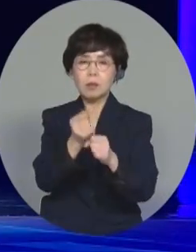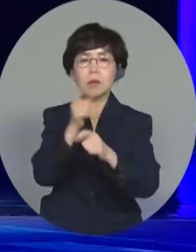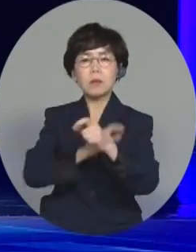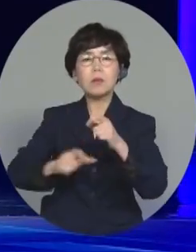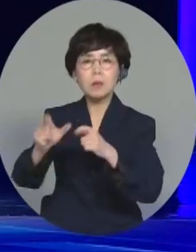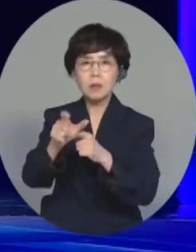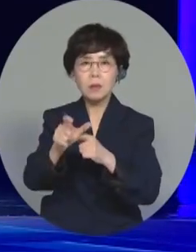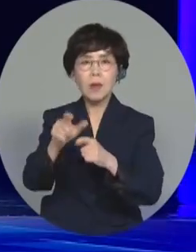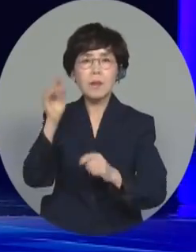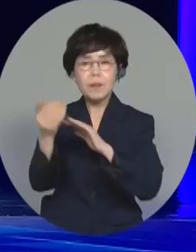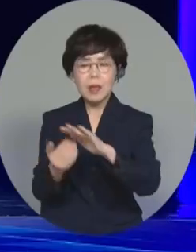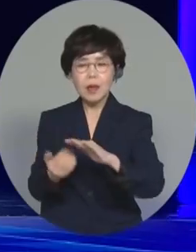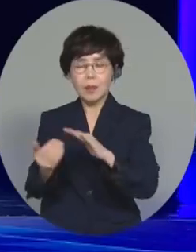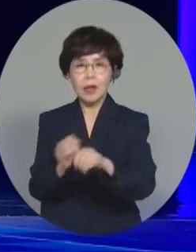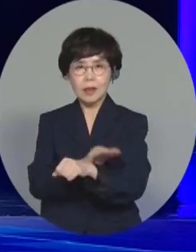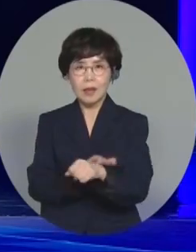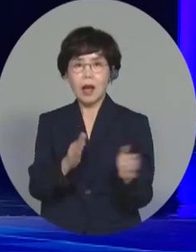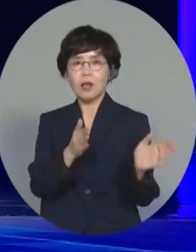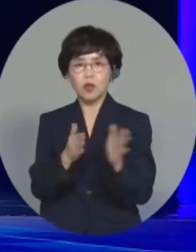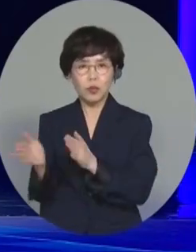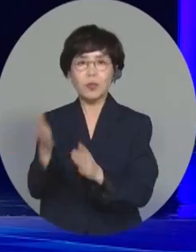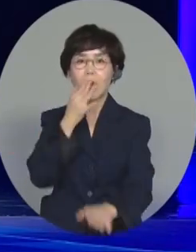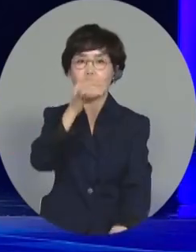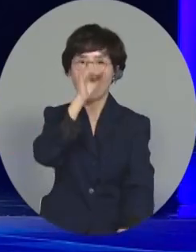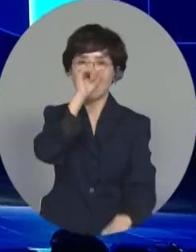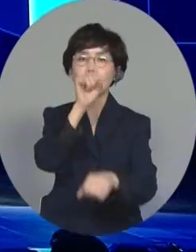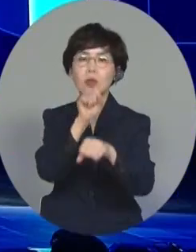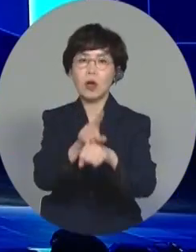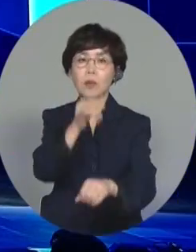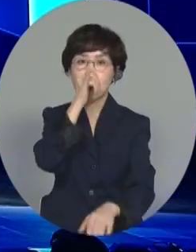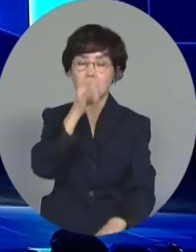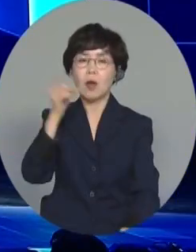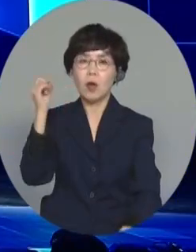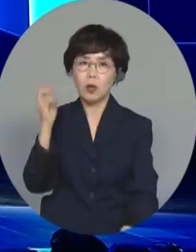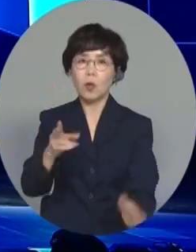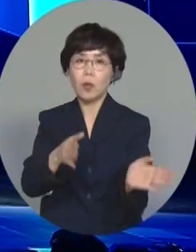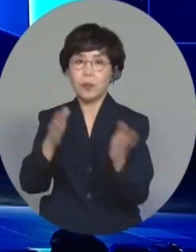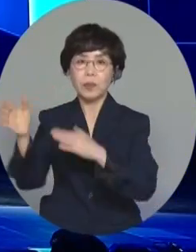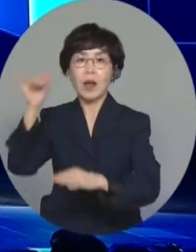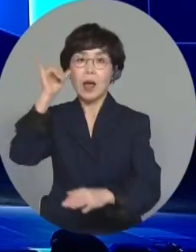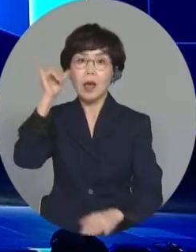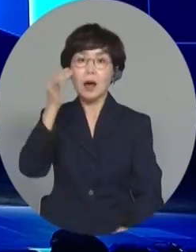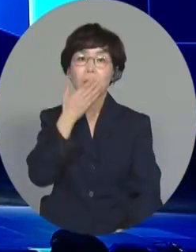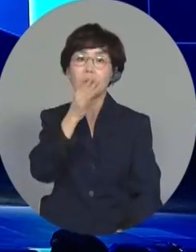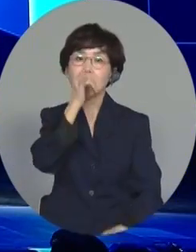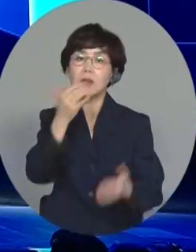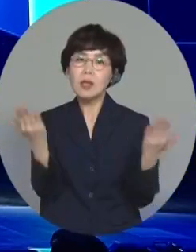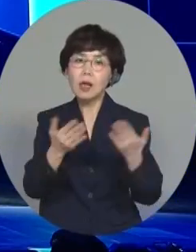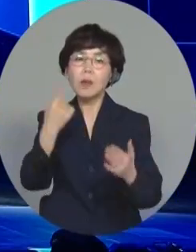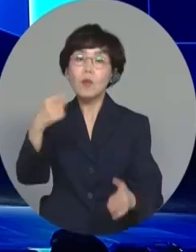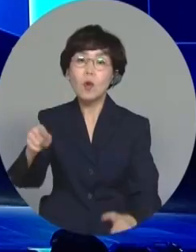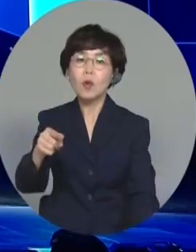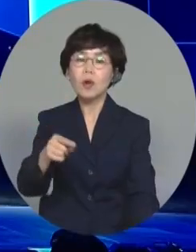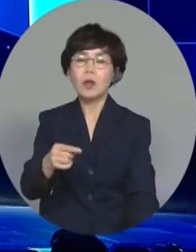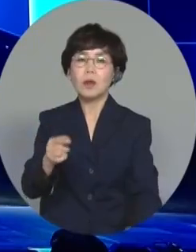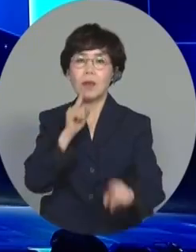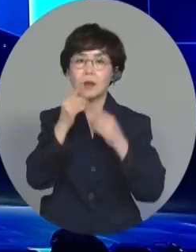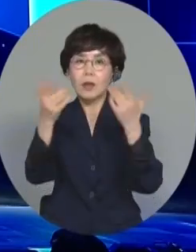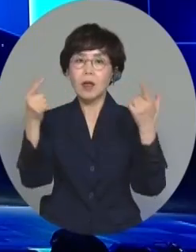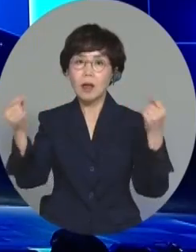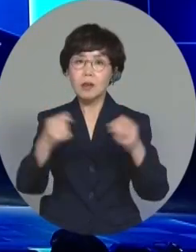훨씬 더 미리 잘 준비된 방식으로 할 수 있다는 장점이 있습니다. 그 밖에도 또 AI가 할 수 있는 일은 무엇일까요? 아까 말씀드린